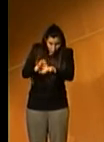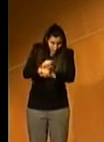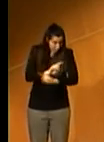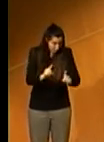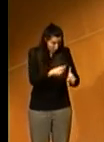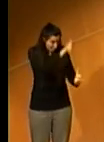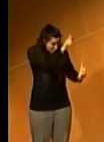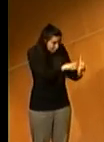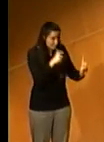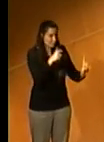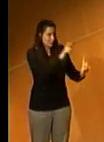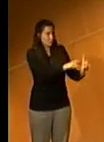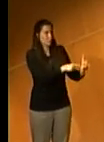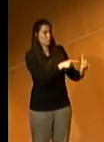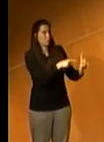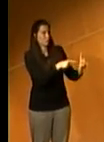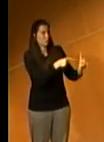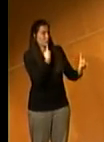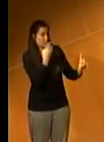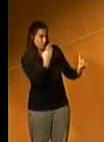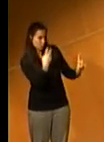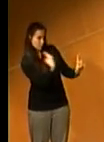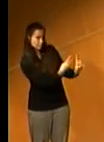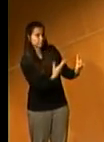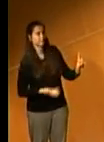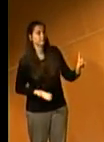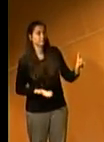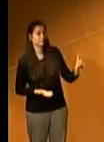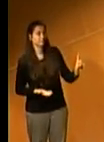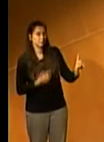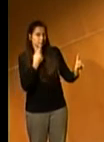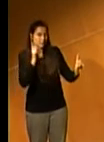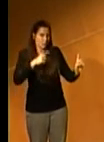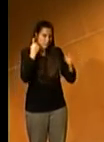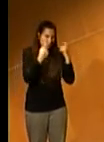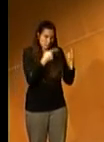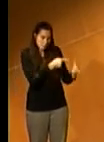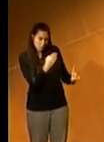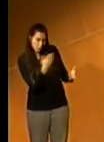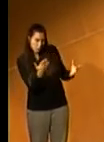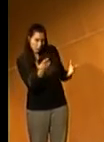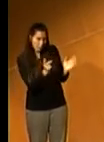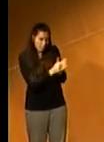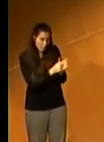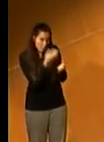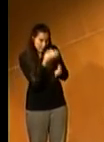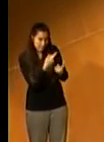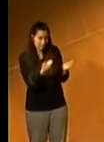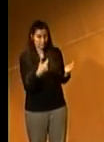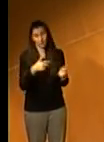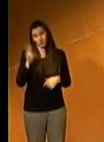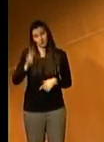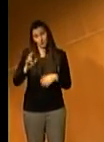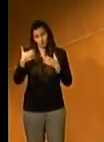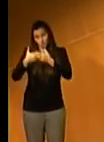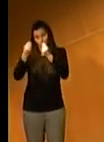que voilà, on va faire ce qu'il faut au moment où il faut. Mais voilà, on n'est pas formé